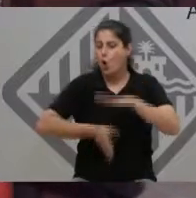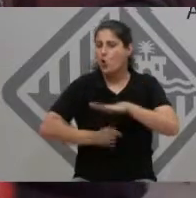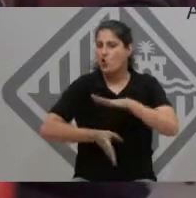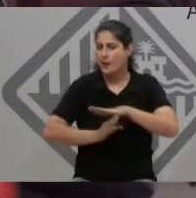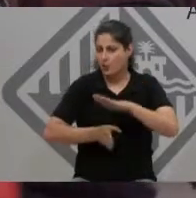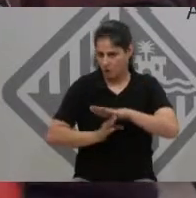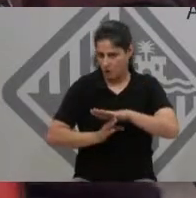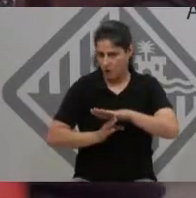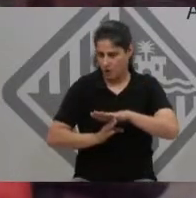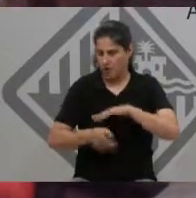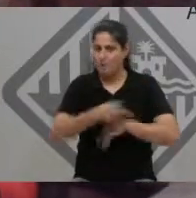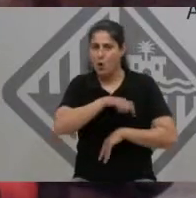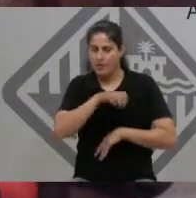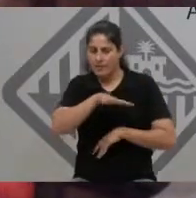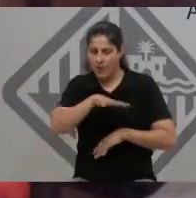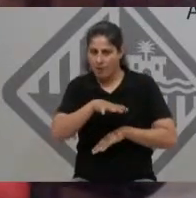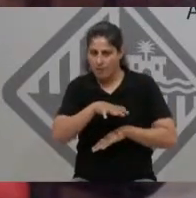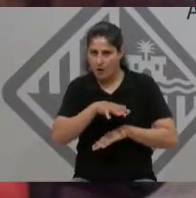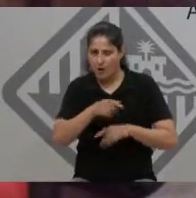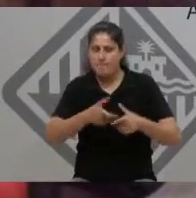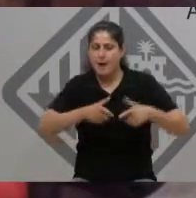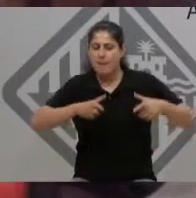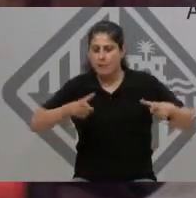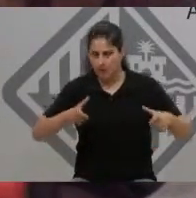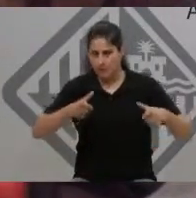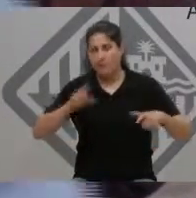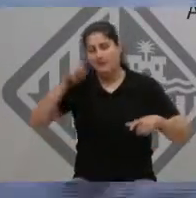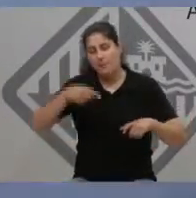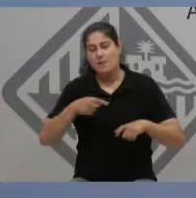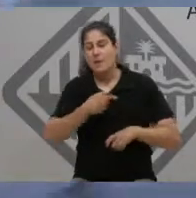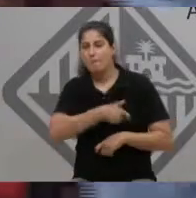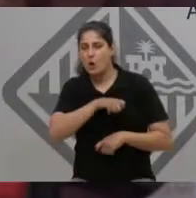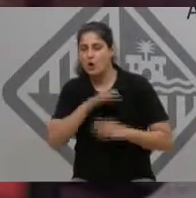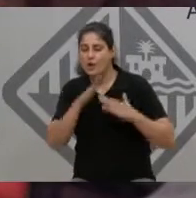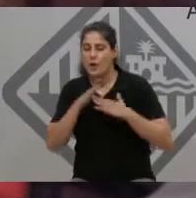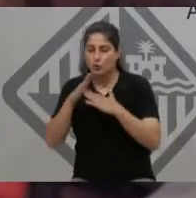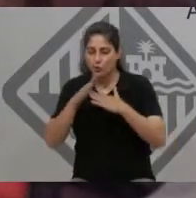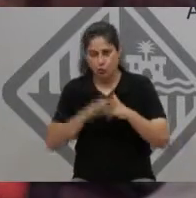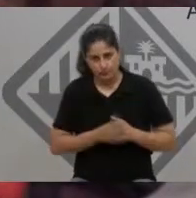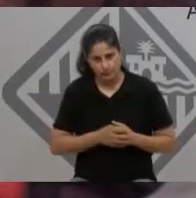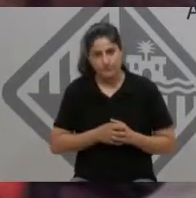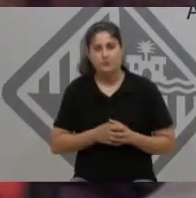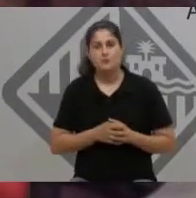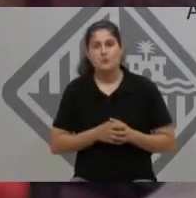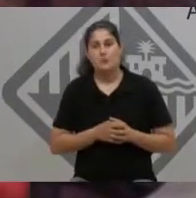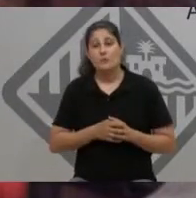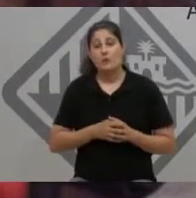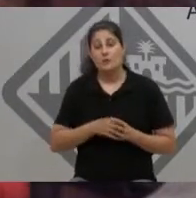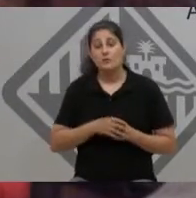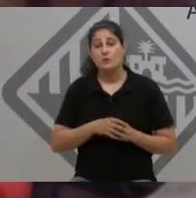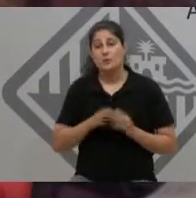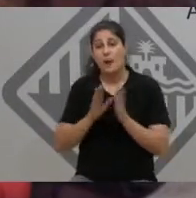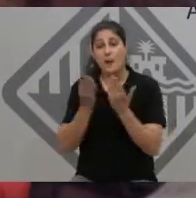amb l'implantació de policies de barri i policies tutors. Segona, municipalitzar dues